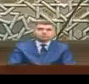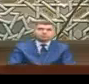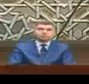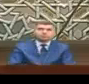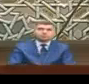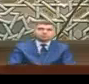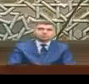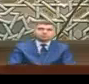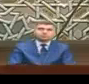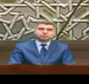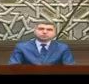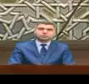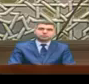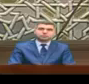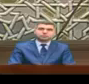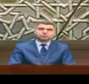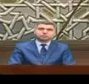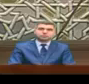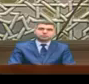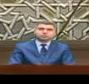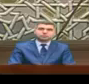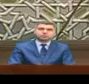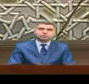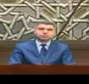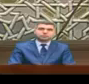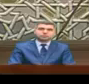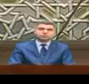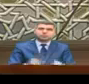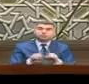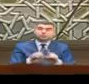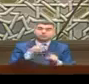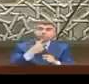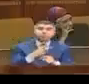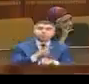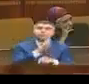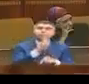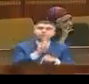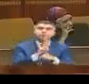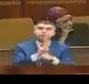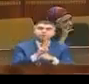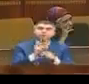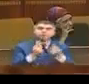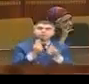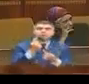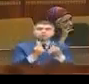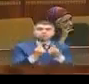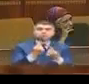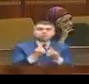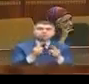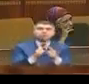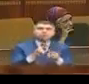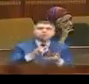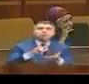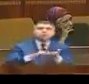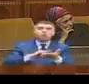مرحبا، لا بغيتي تنكر عليا، هذا دائما جاهز. انا كنتسائل كيفاش غير هذه اسبوع كانت حسيمه